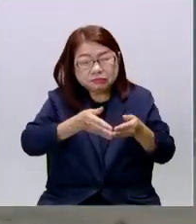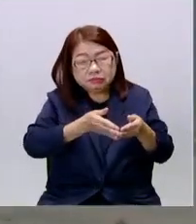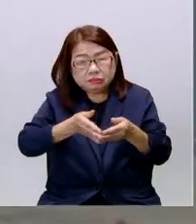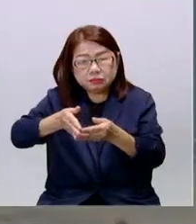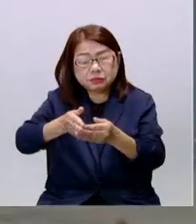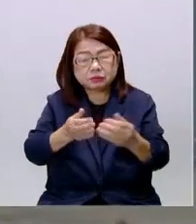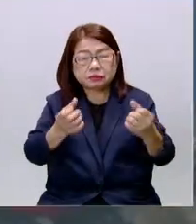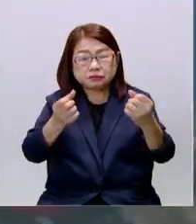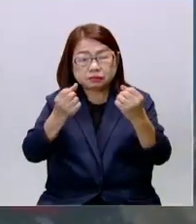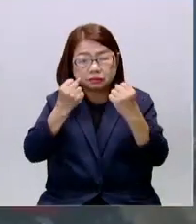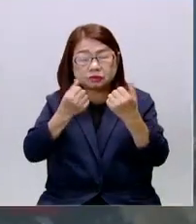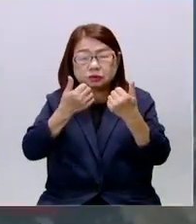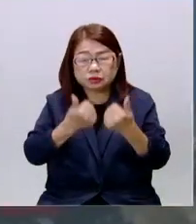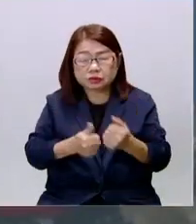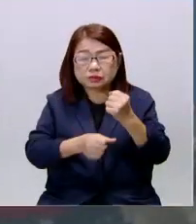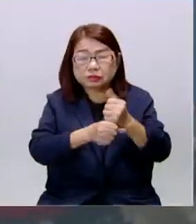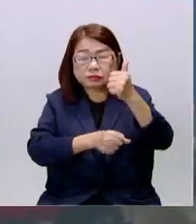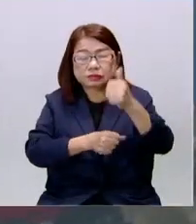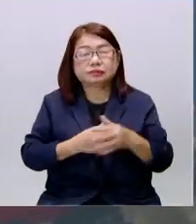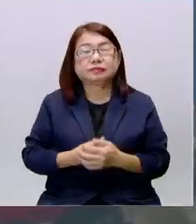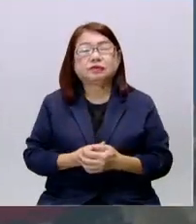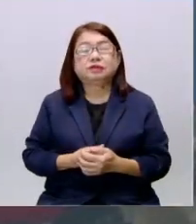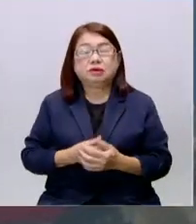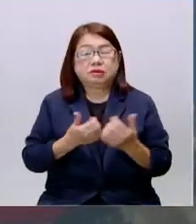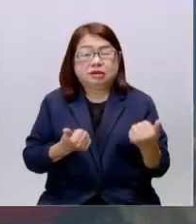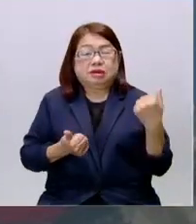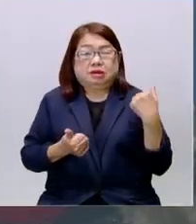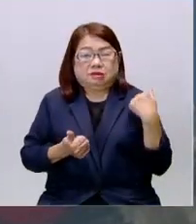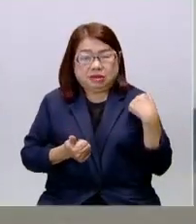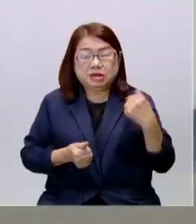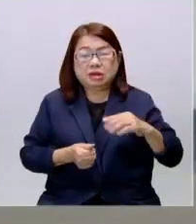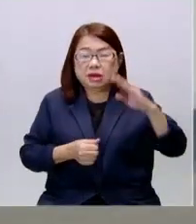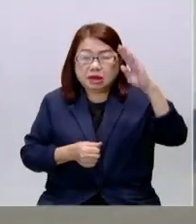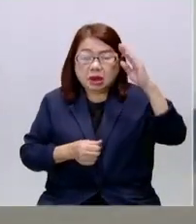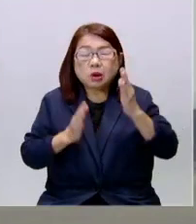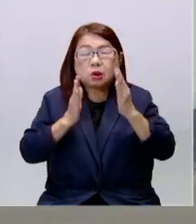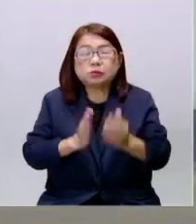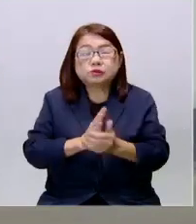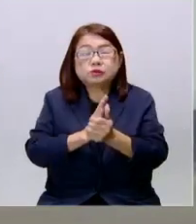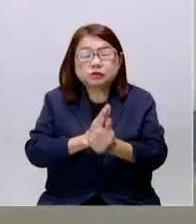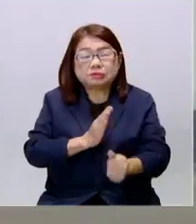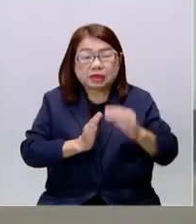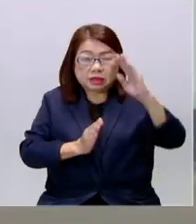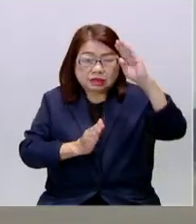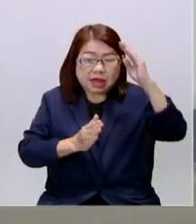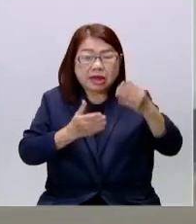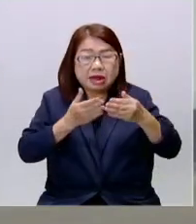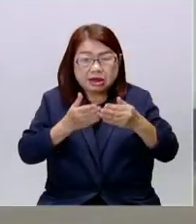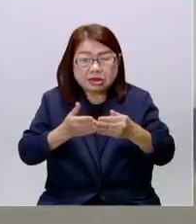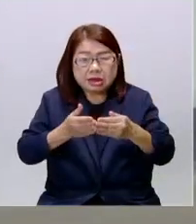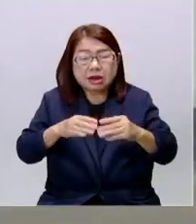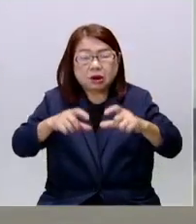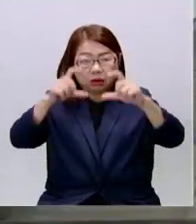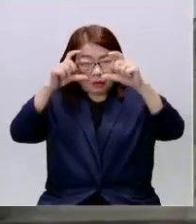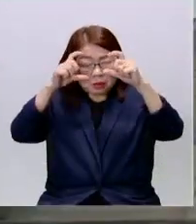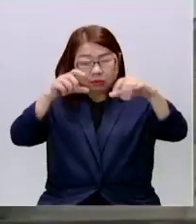บัติงานในช่วงเช้าวันนี้ได้หรือไม่โดยขณะนี้ได้มีลูกเรือนักประดาน้ำนะครับจำนวน2ชุดในพื้นที่